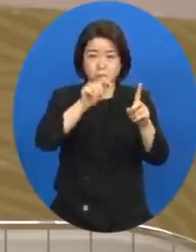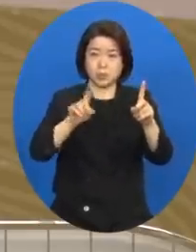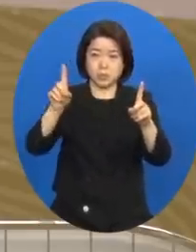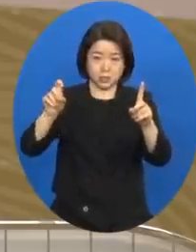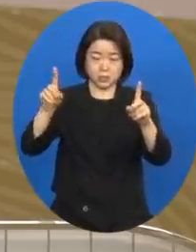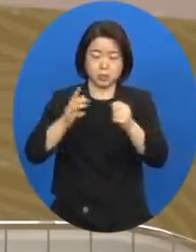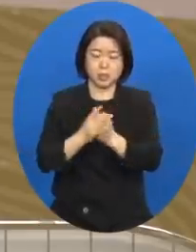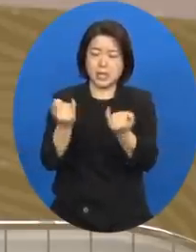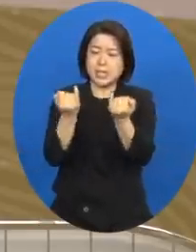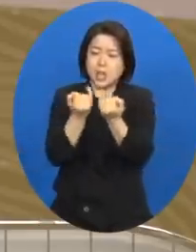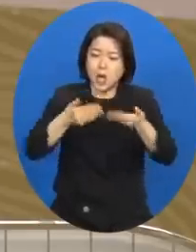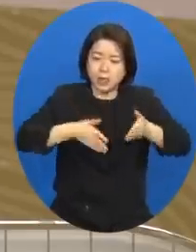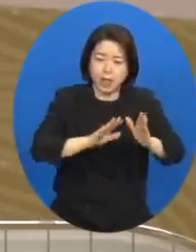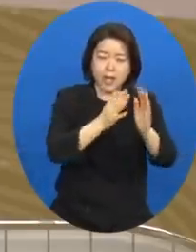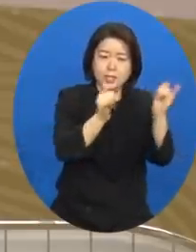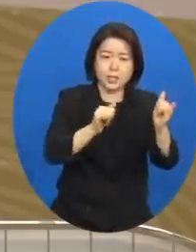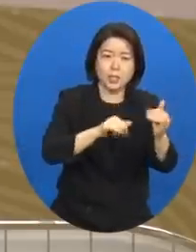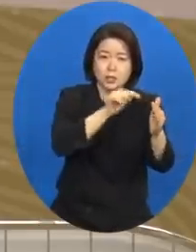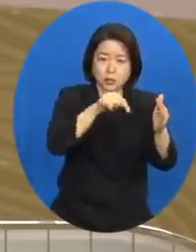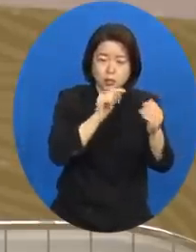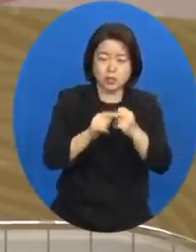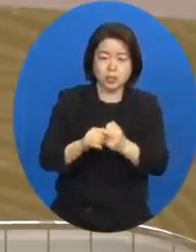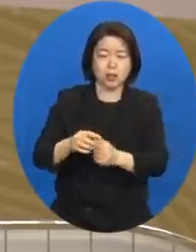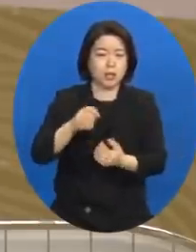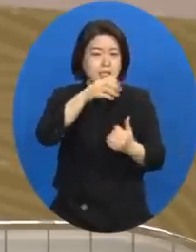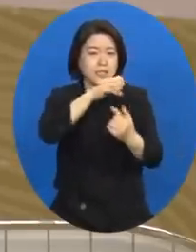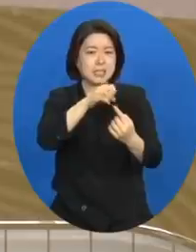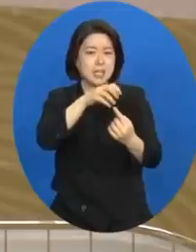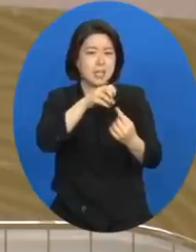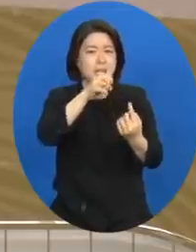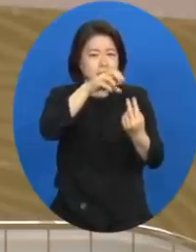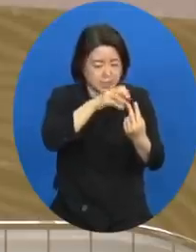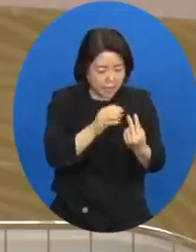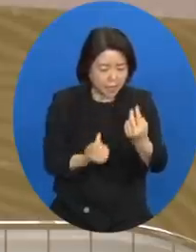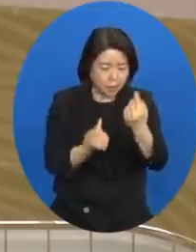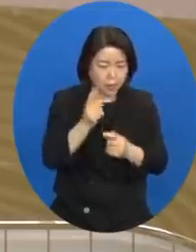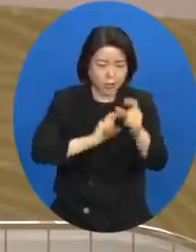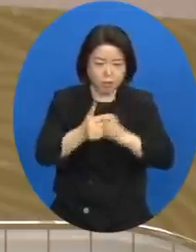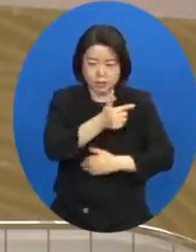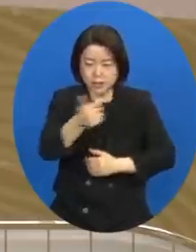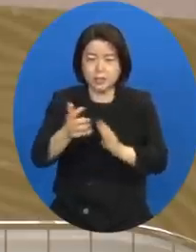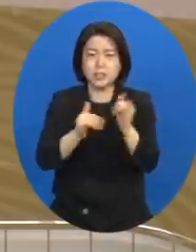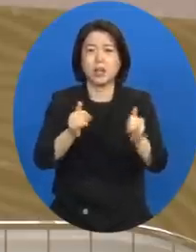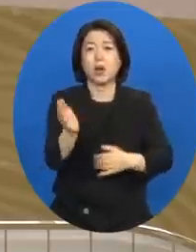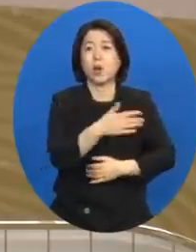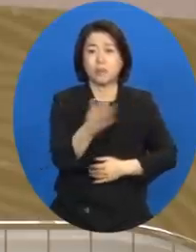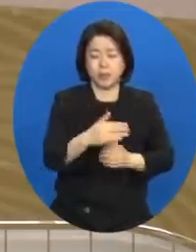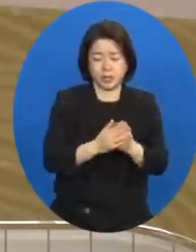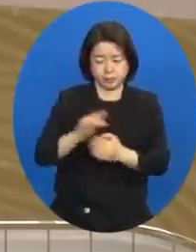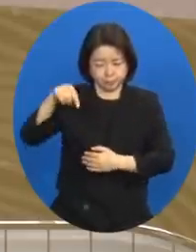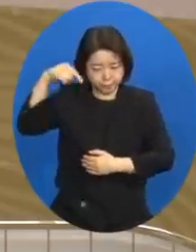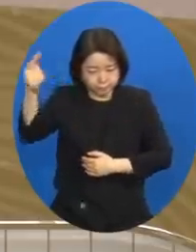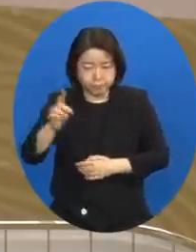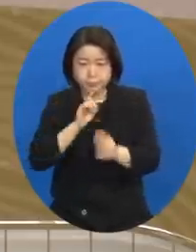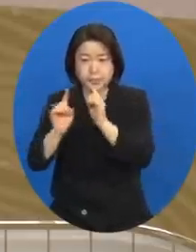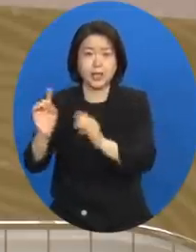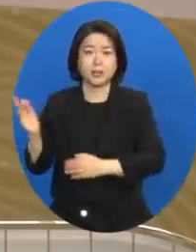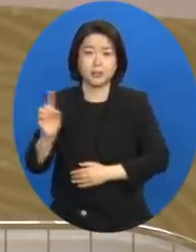여인이 나온 자 중에 세례 요한보다 큰 자가 없다고 말씀하시고는 그 다음에 이렇게